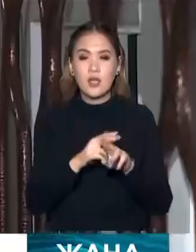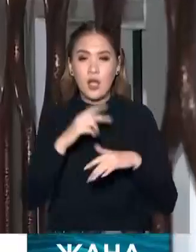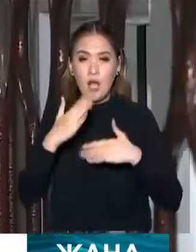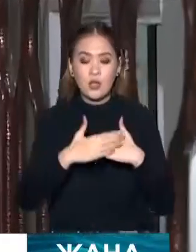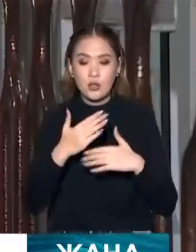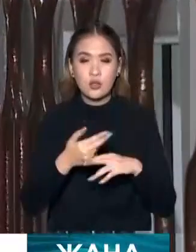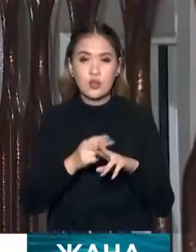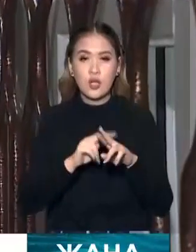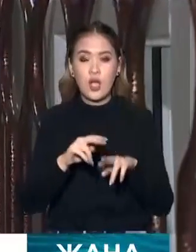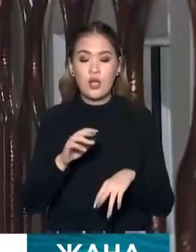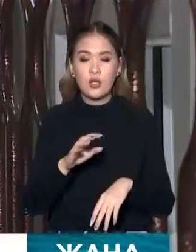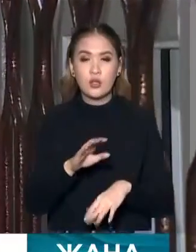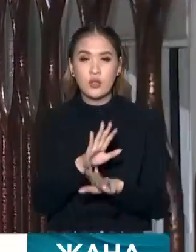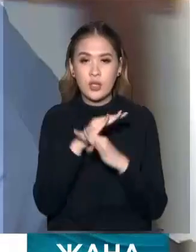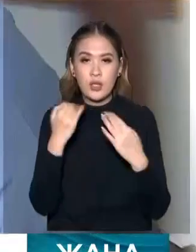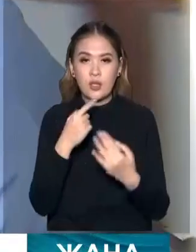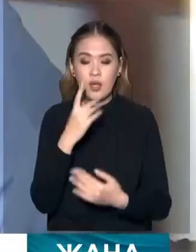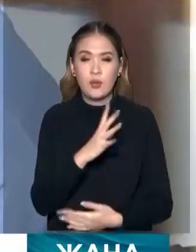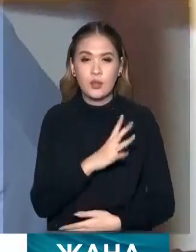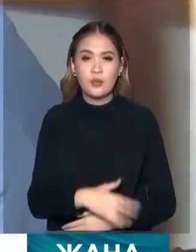шығу деген екі бөлек ұғым бар.